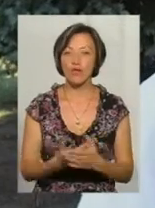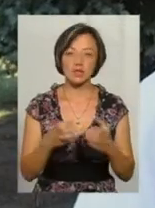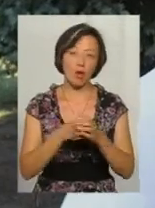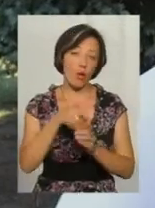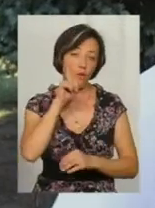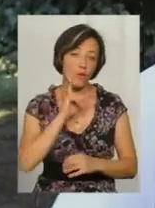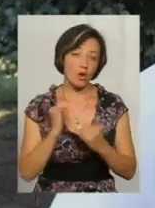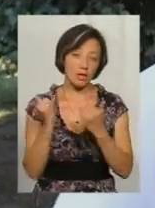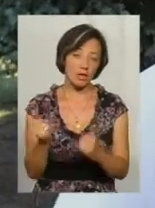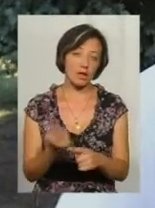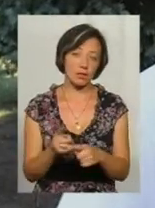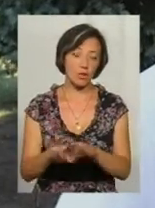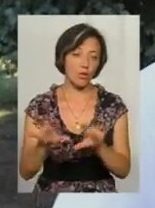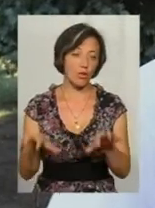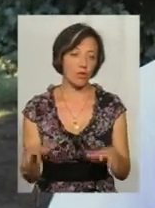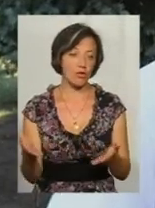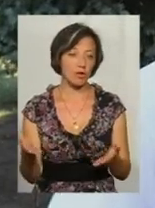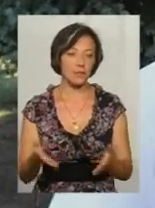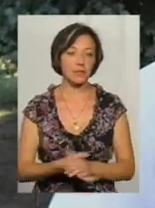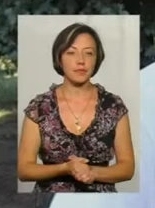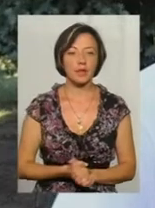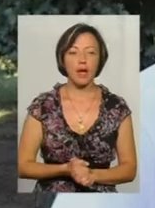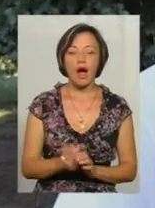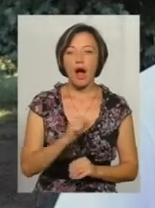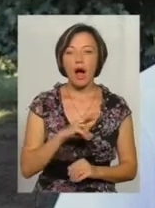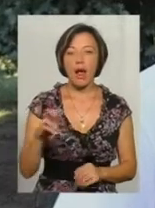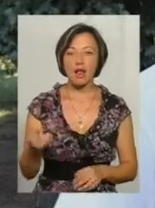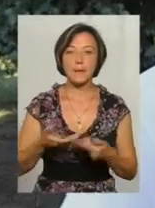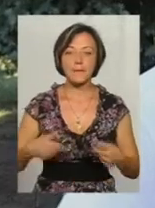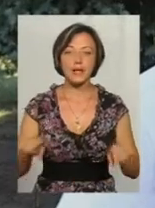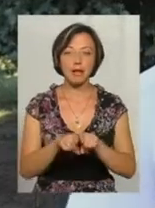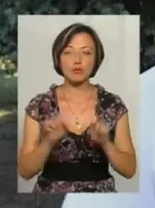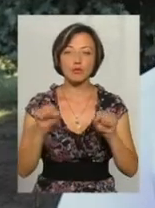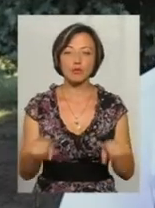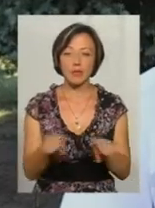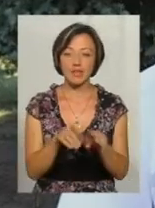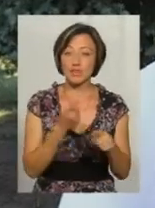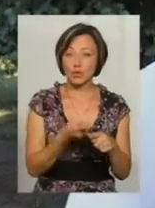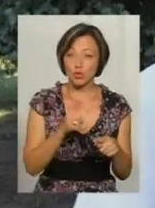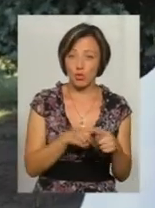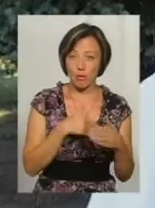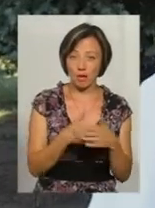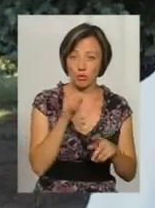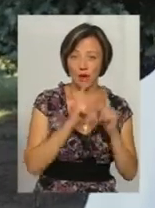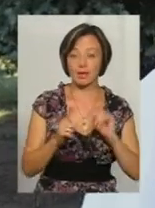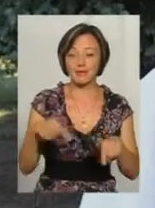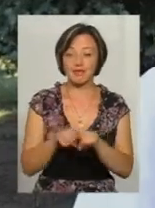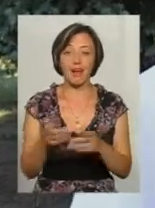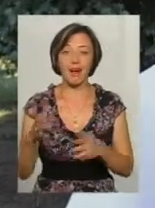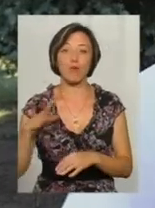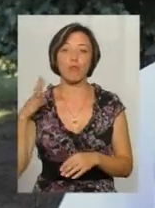комфортний для цього керівника. Але ми також можемо порівняти цю громадську раду і та, яка була